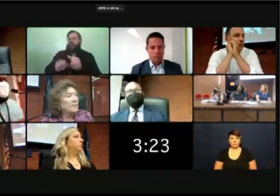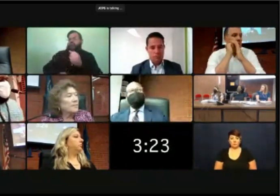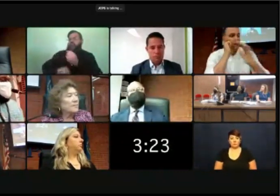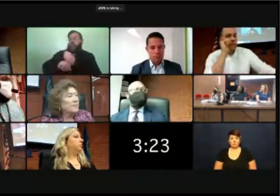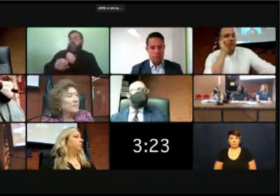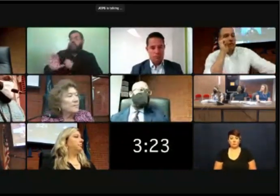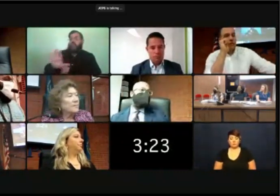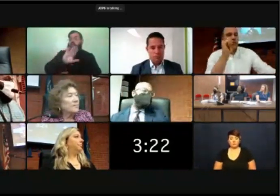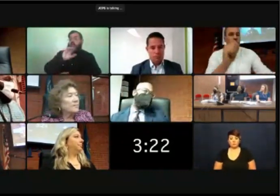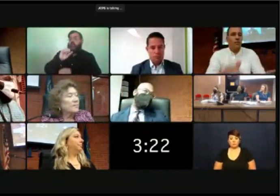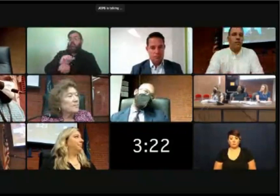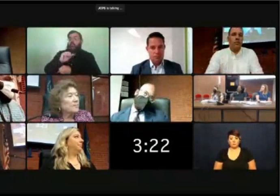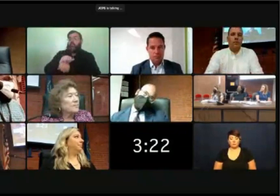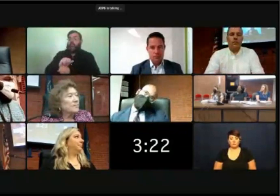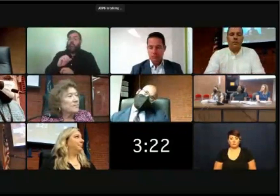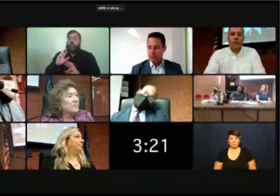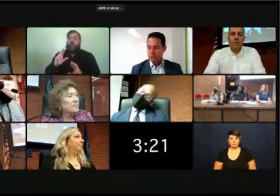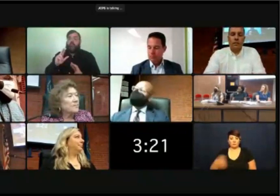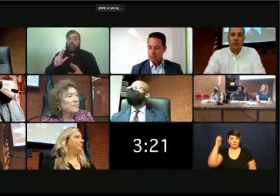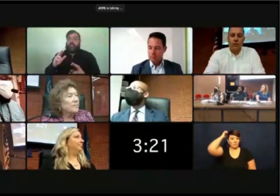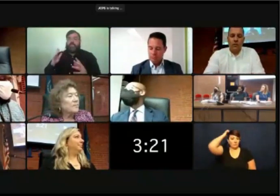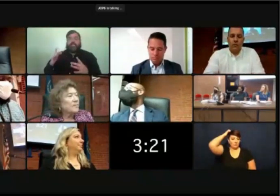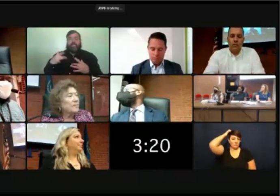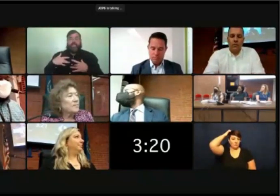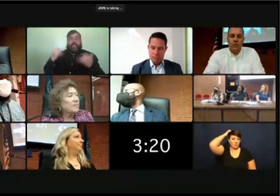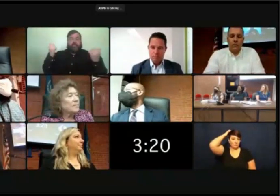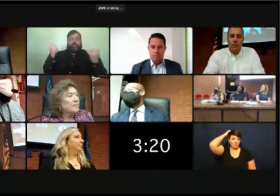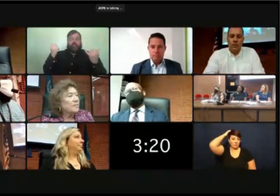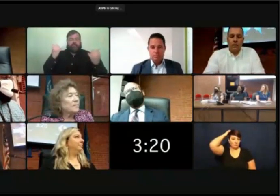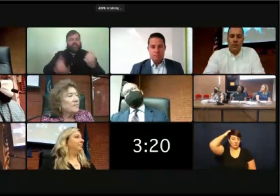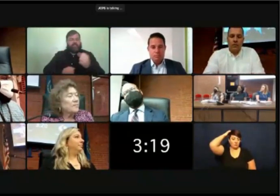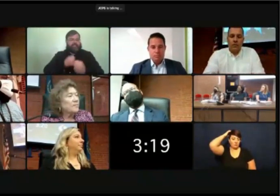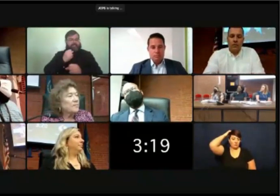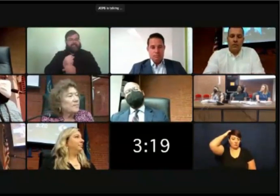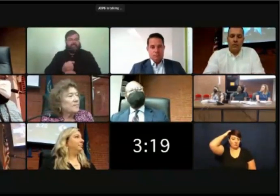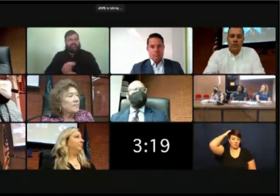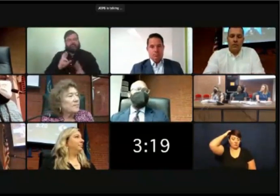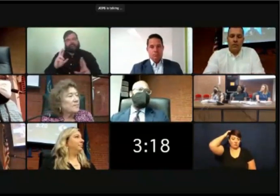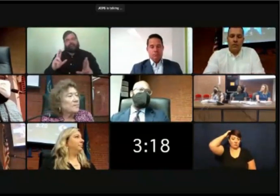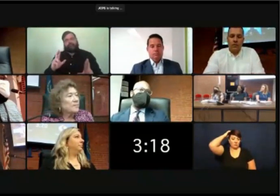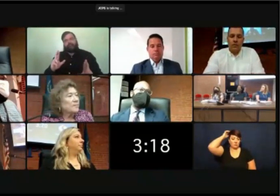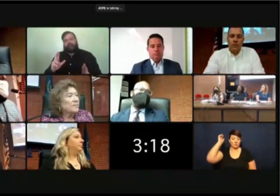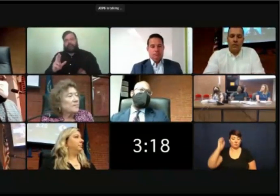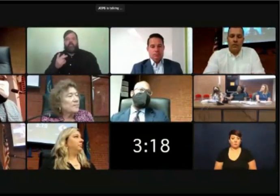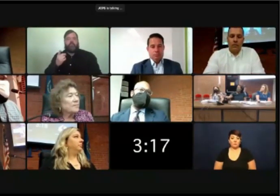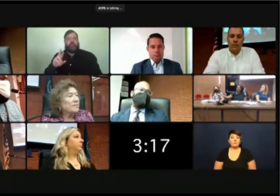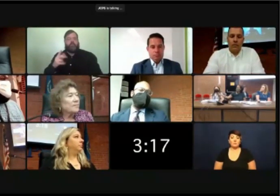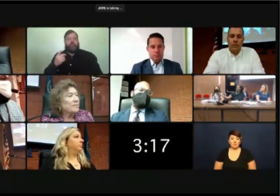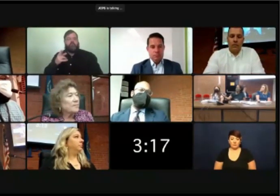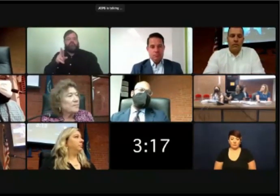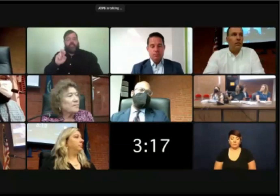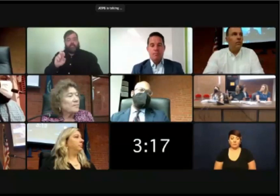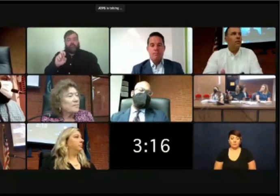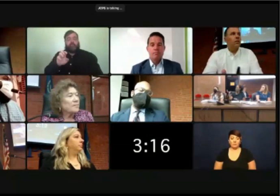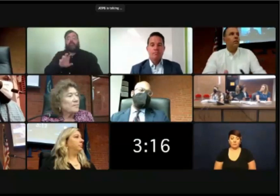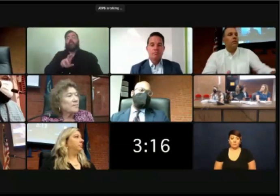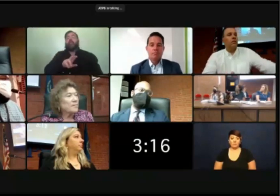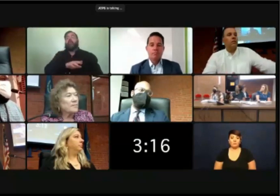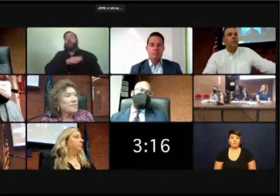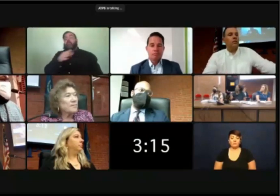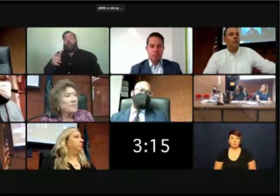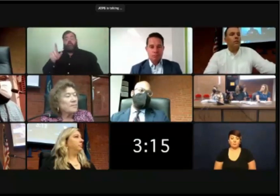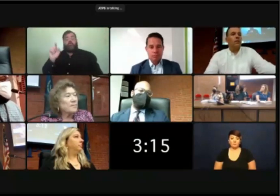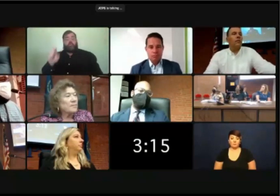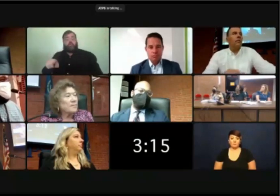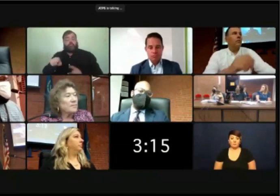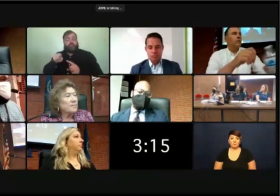Tunaendelea kuunga mkono kwa kazi nzuri ambazo wanafanya. Bring web question for you. I know some teachers are asking